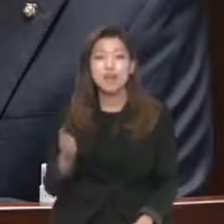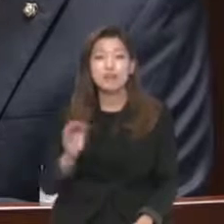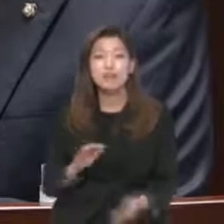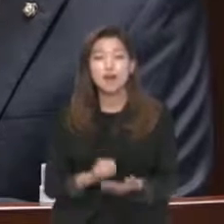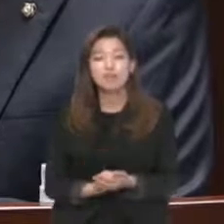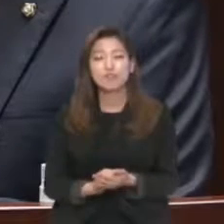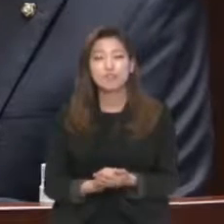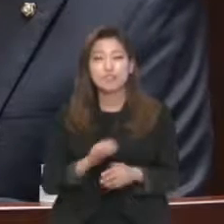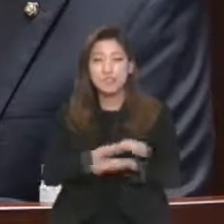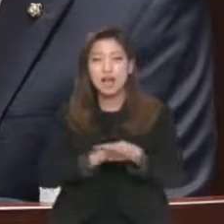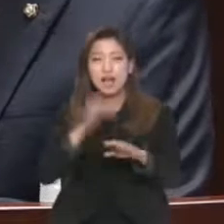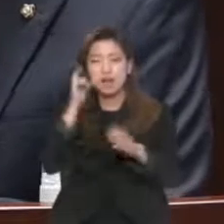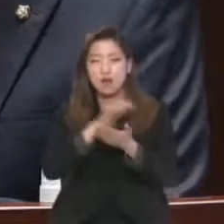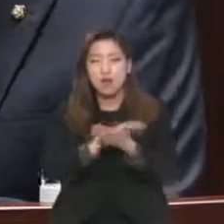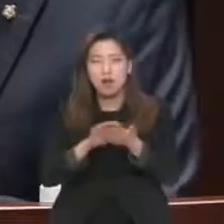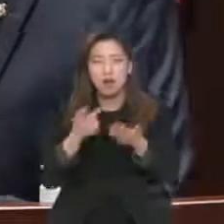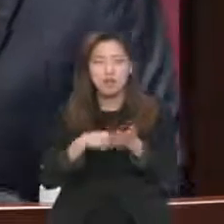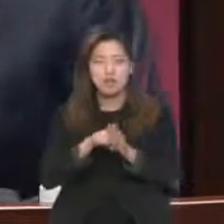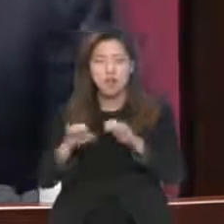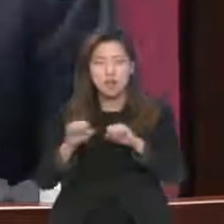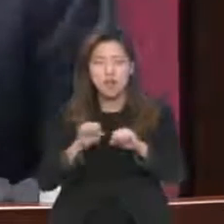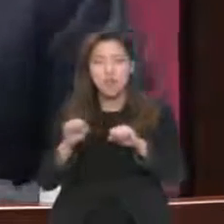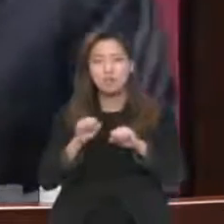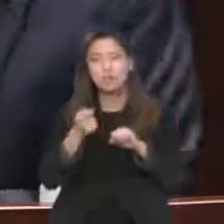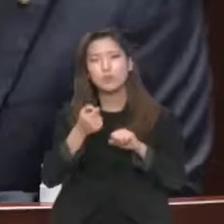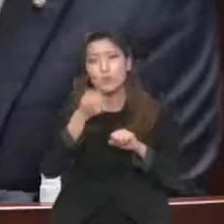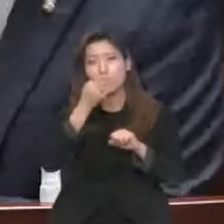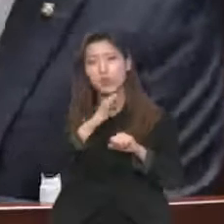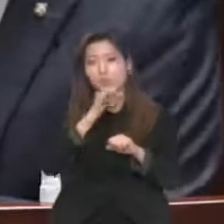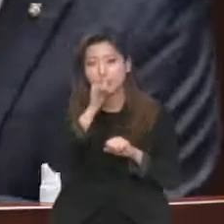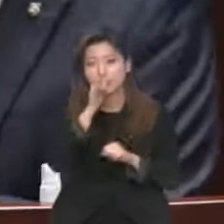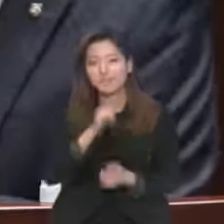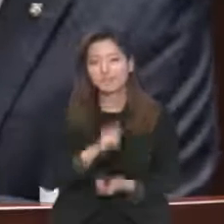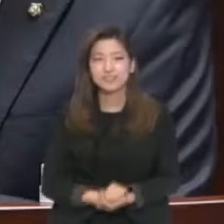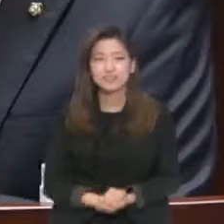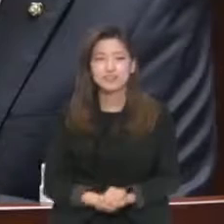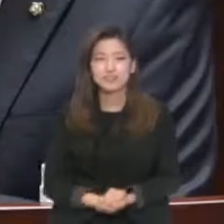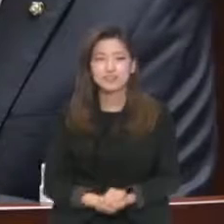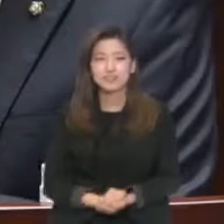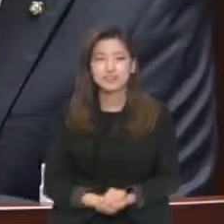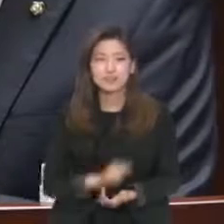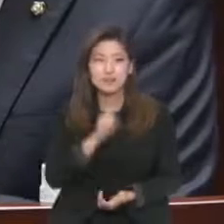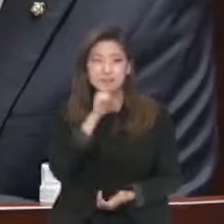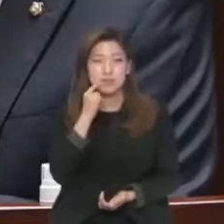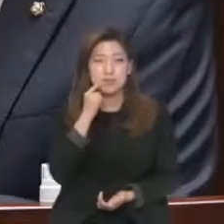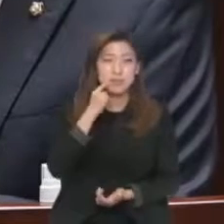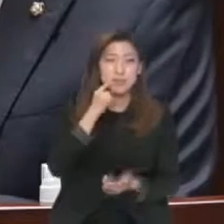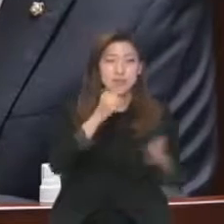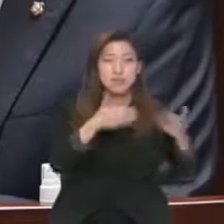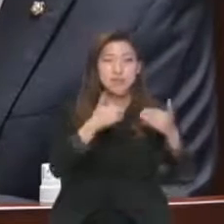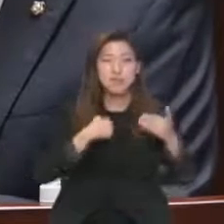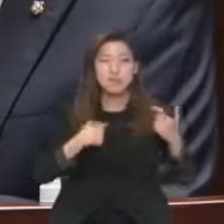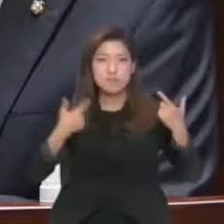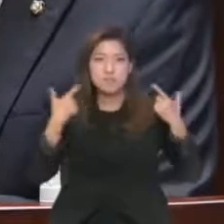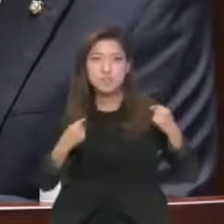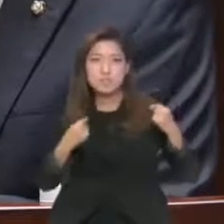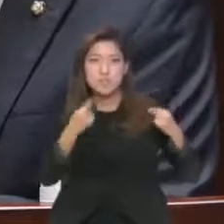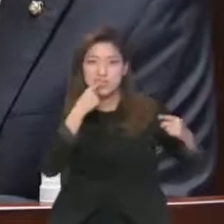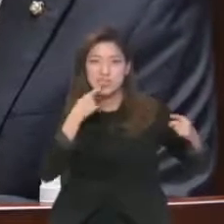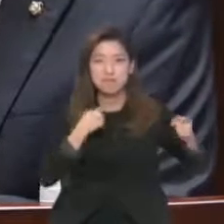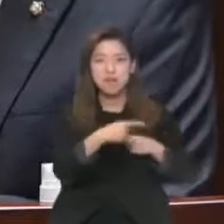방식으로 작동하고 있는 이런 측면도 있습니다. 그래서 격한 언어로, 격한 감정으로 대응하는